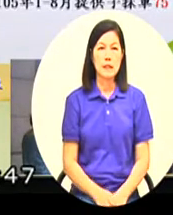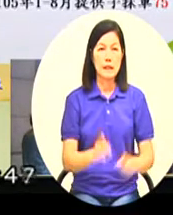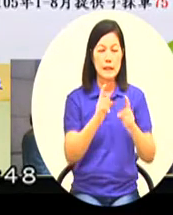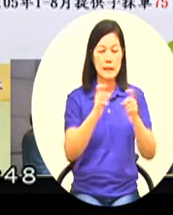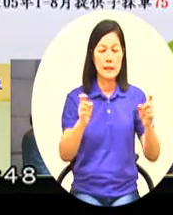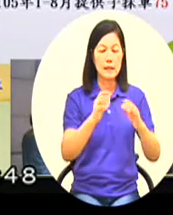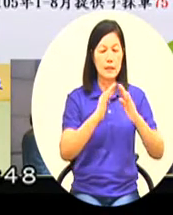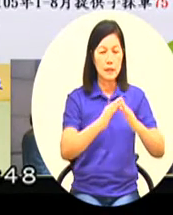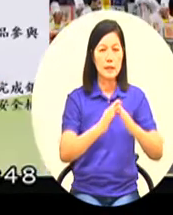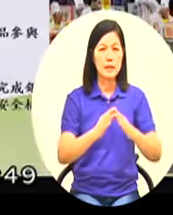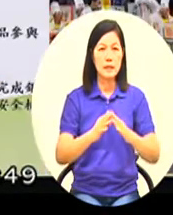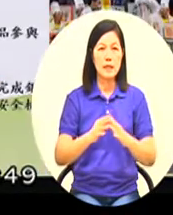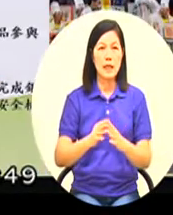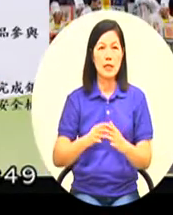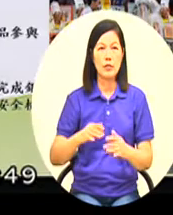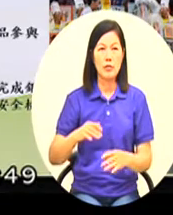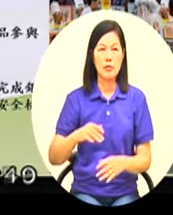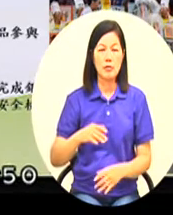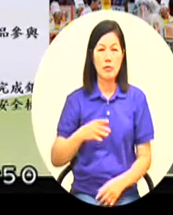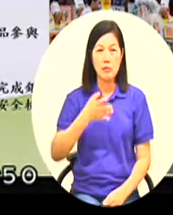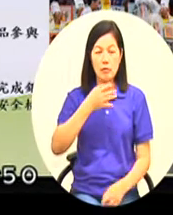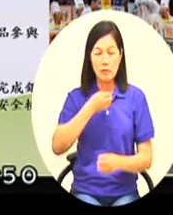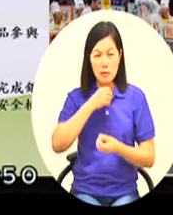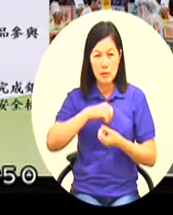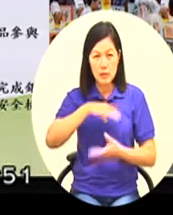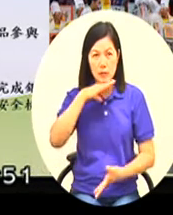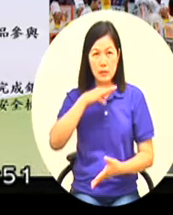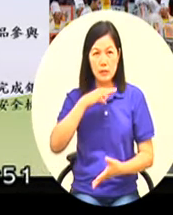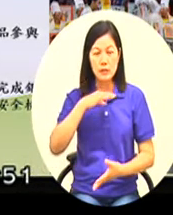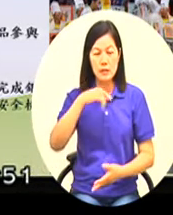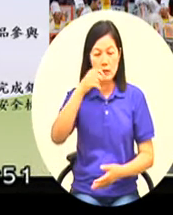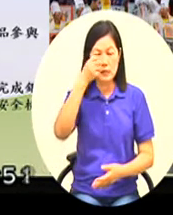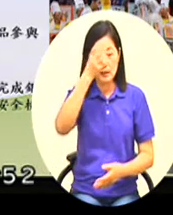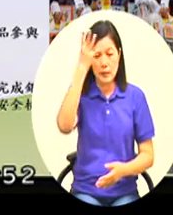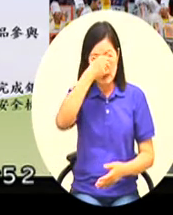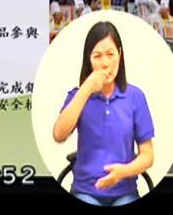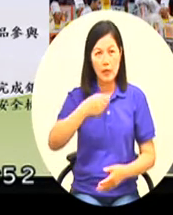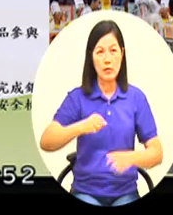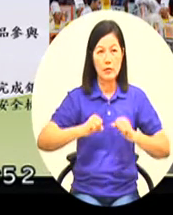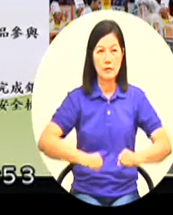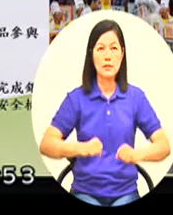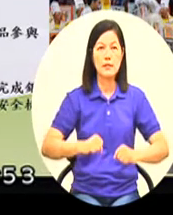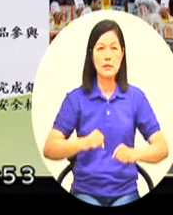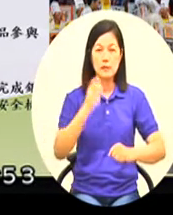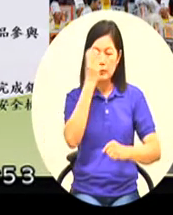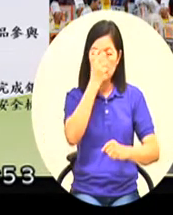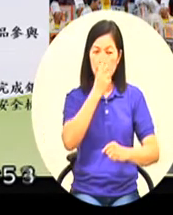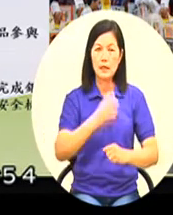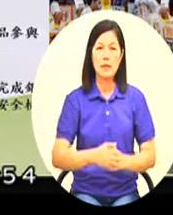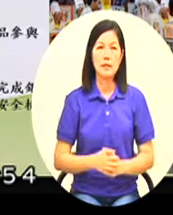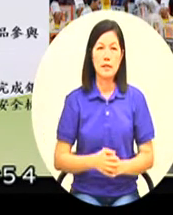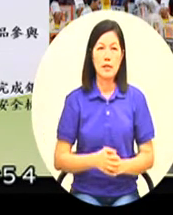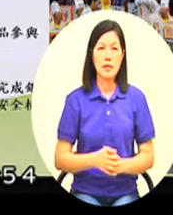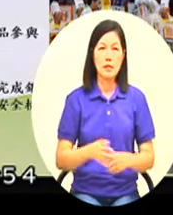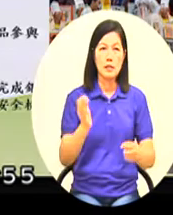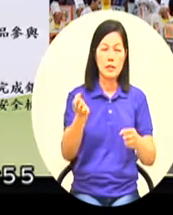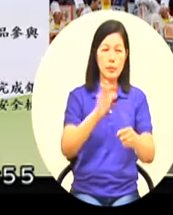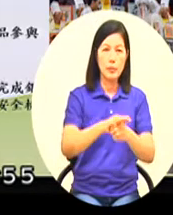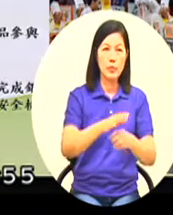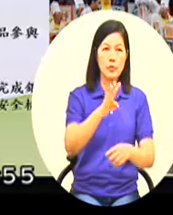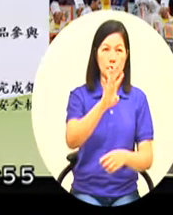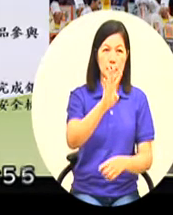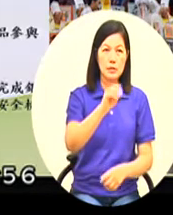善城市的部分，那我们在老人健检部分，目前总共补助了有